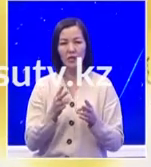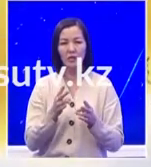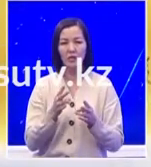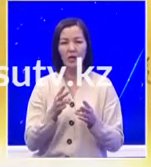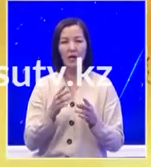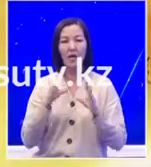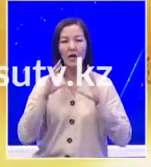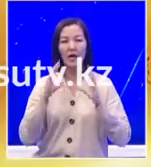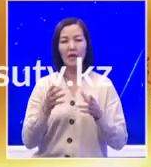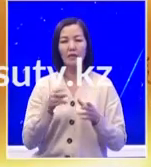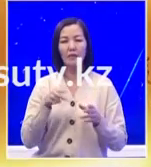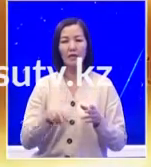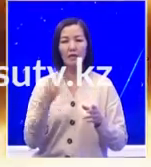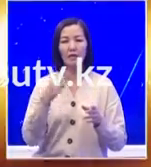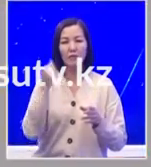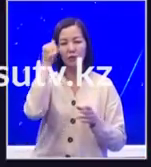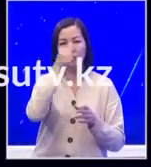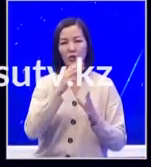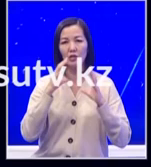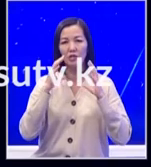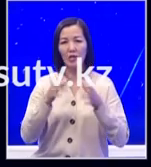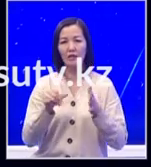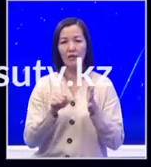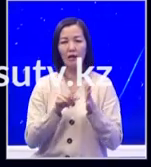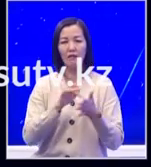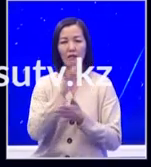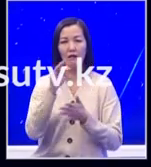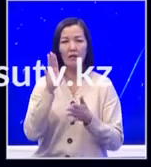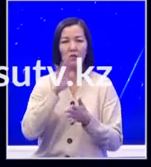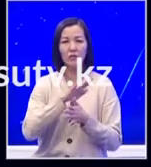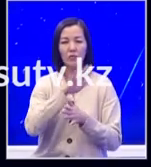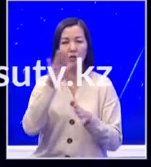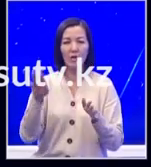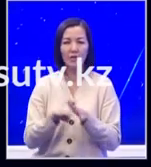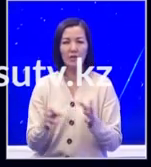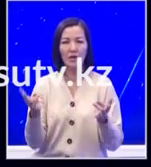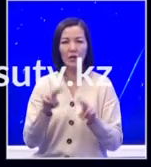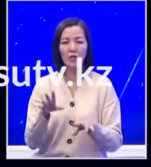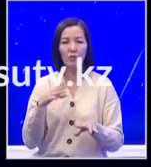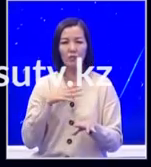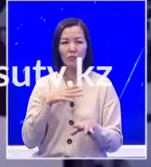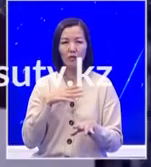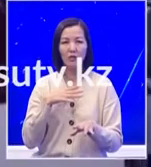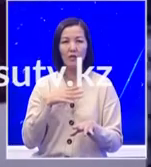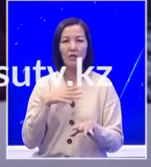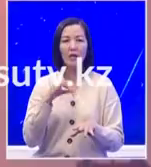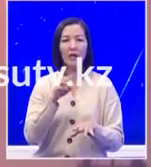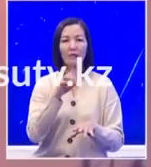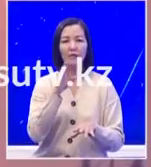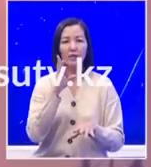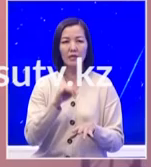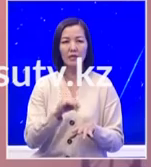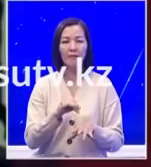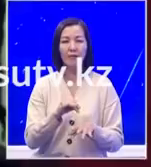өкілдері мәліметінше 2030 жылы жаһандағы 6 қала су астында қалуы мүмкін. Нидерланд астанасы Амстердам, Ирактағы